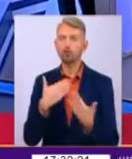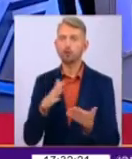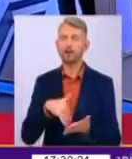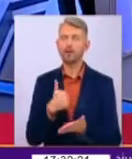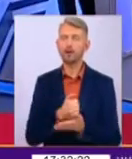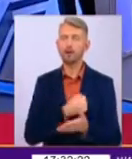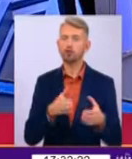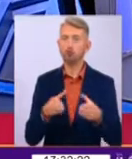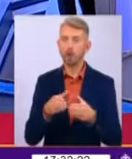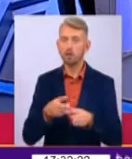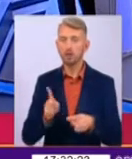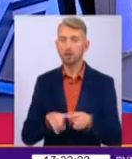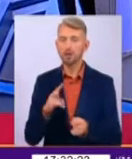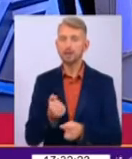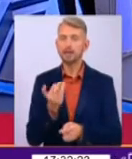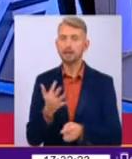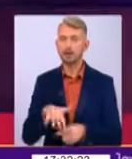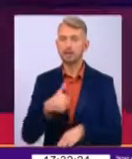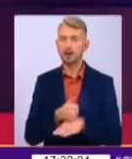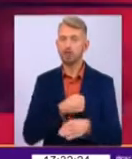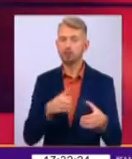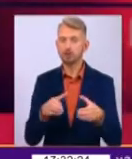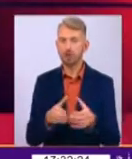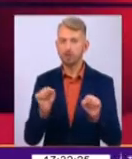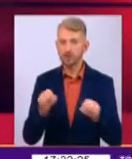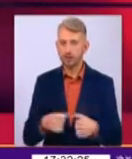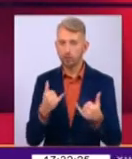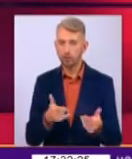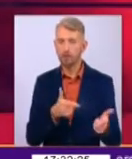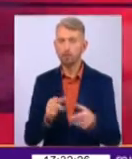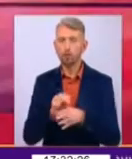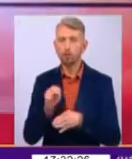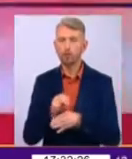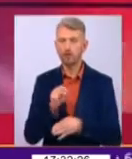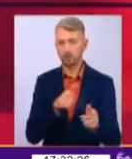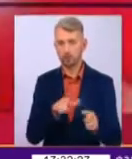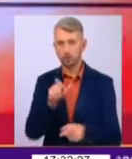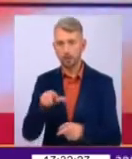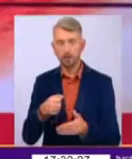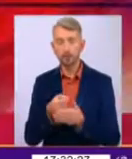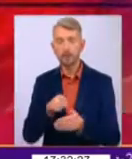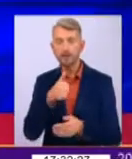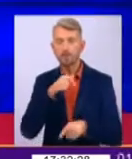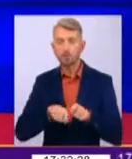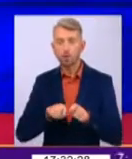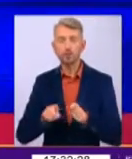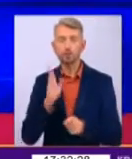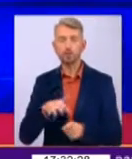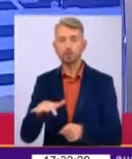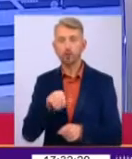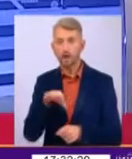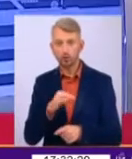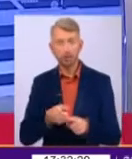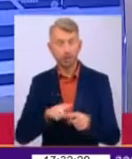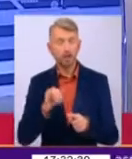Генерального штабу, це наскільки Генеральний штаб здатен сьогодні підготувати цих людей до тих випробувань, які будуть в зоні АТО. Ось саме про